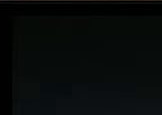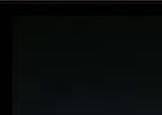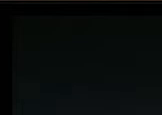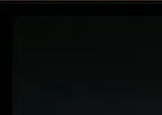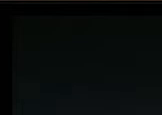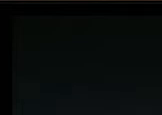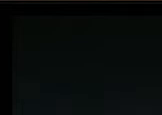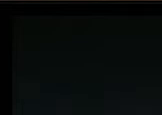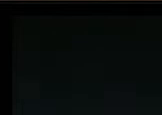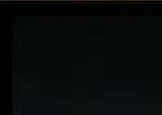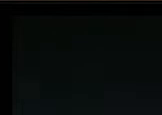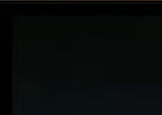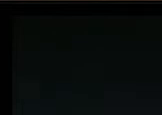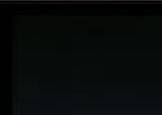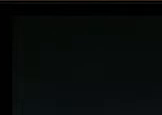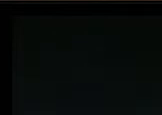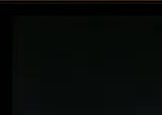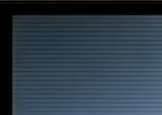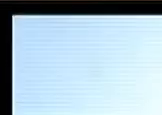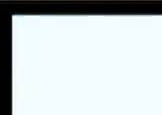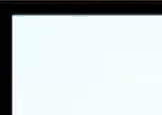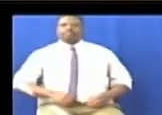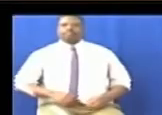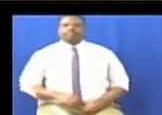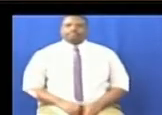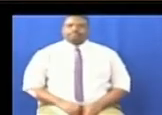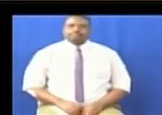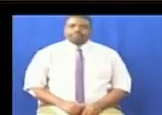akisimama humu bungeni anaropoka sana.